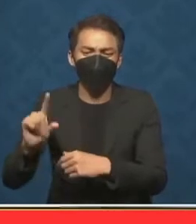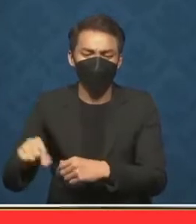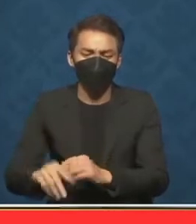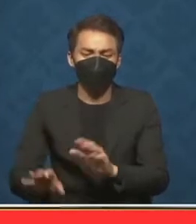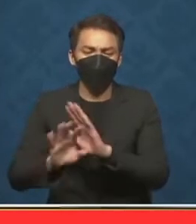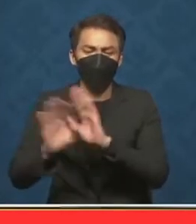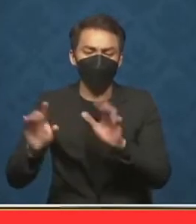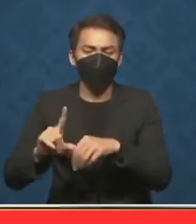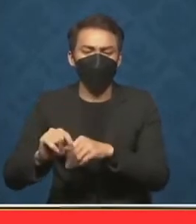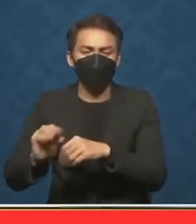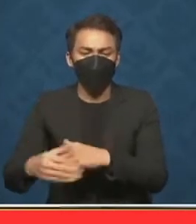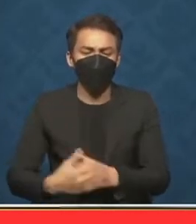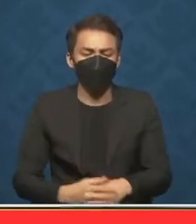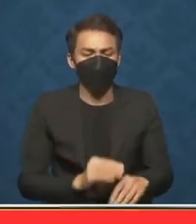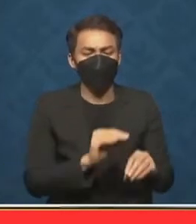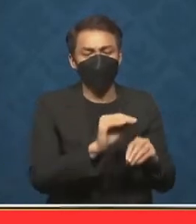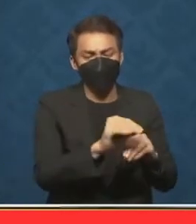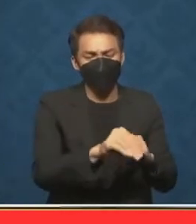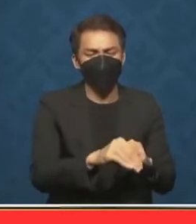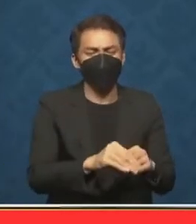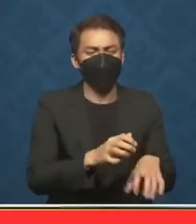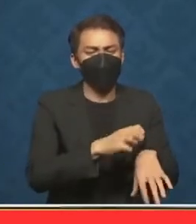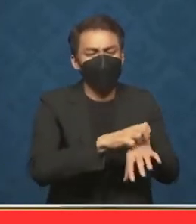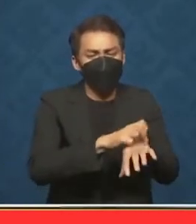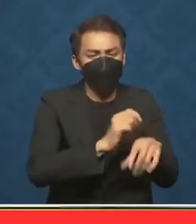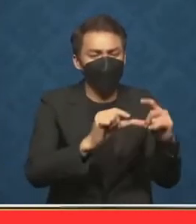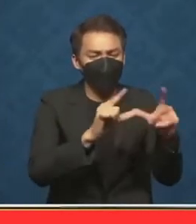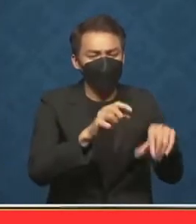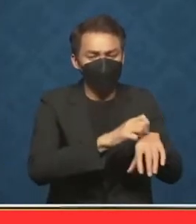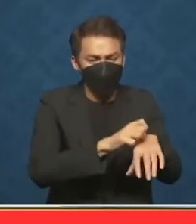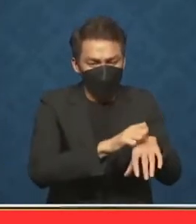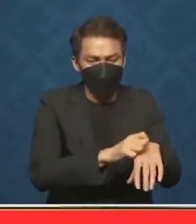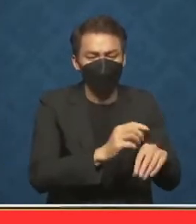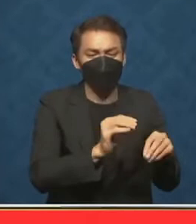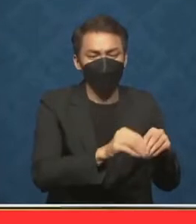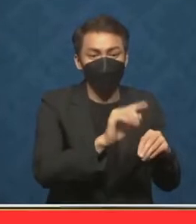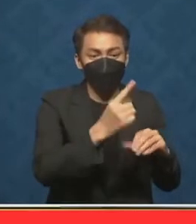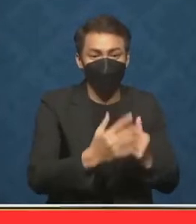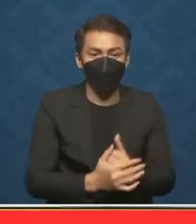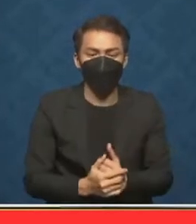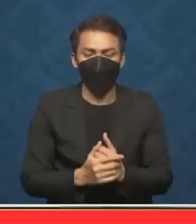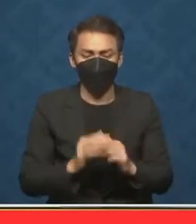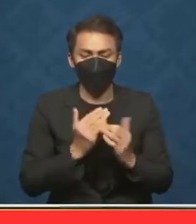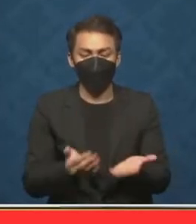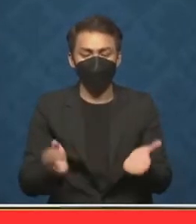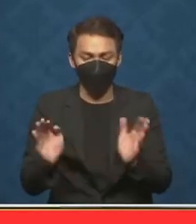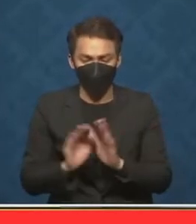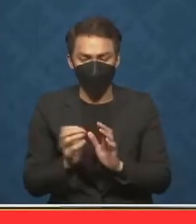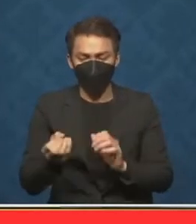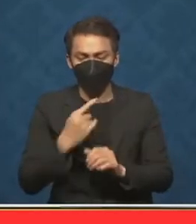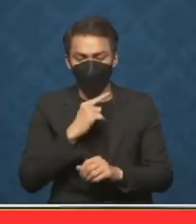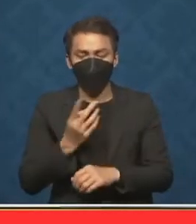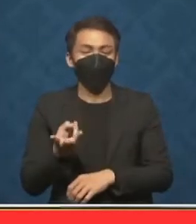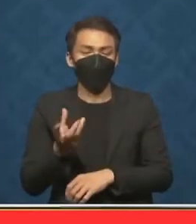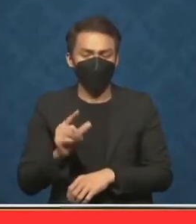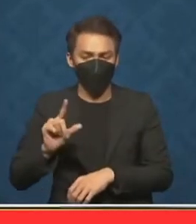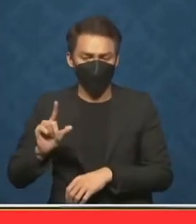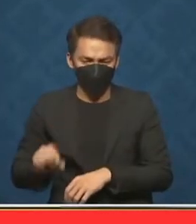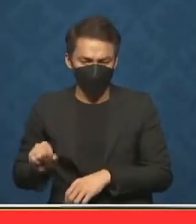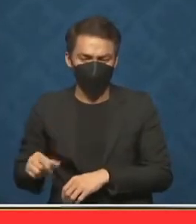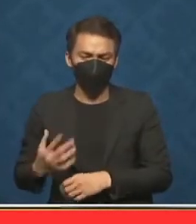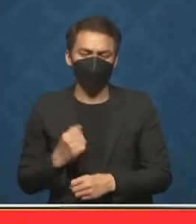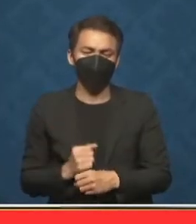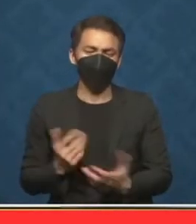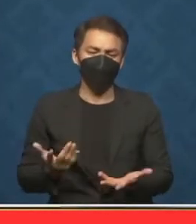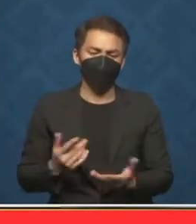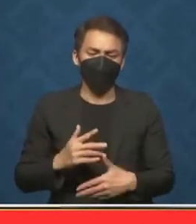าวให้บุกห gelsุยหานาที่ทำนา 3 อีพระยาล poundsถ้ราคาข้ถูกแบบนี้ เราจะทำ